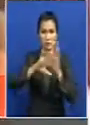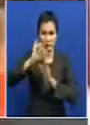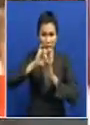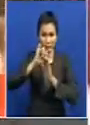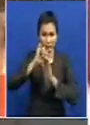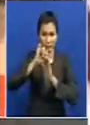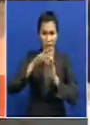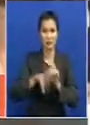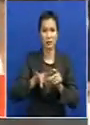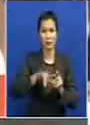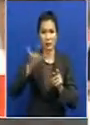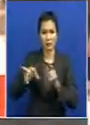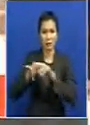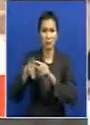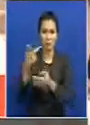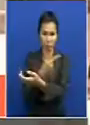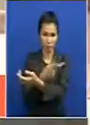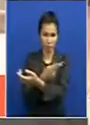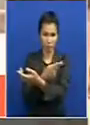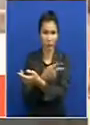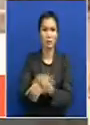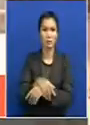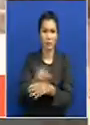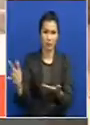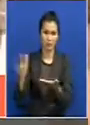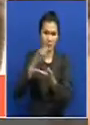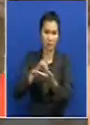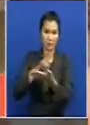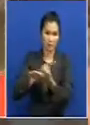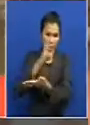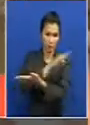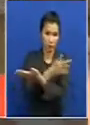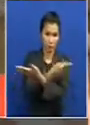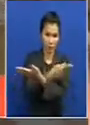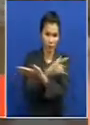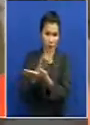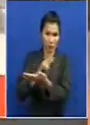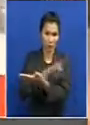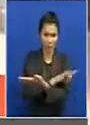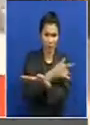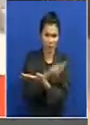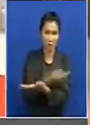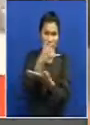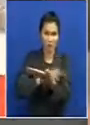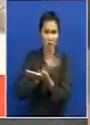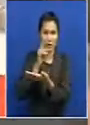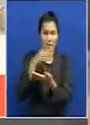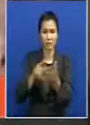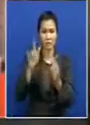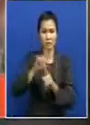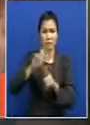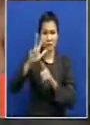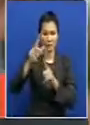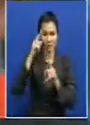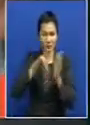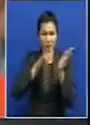ใหม่ต่อลำที่2บินไปภูเก็ตครับแล้วก็กลับมาบินไปหาดใหญ ่ครับ สุดท้ายลำที่3คือบินไปนครศรีธรรมรา